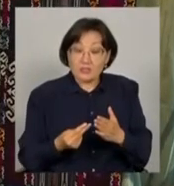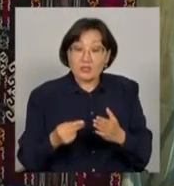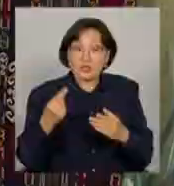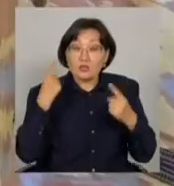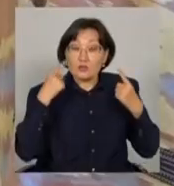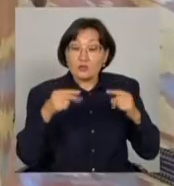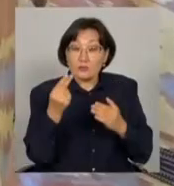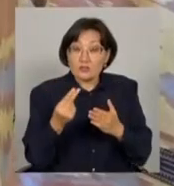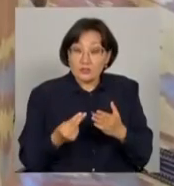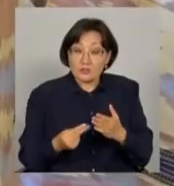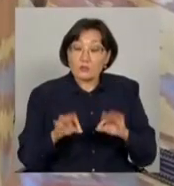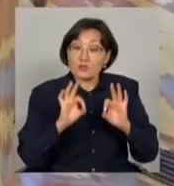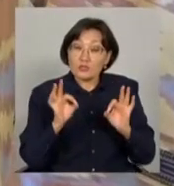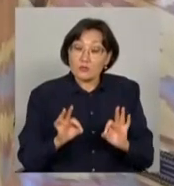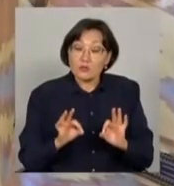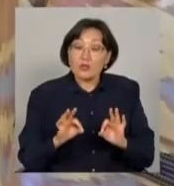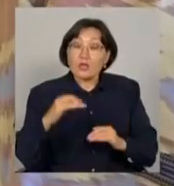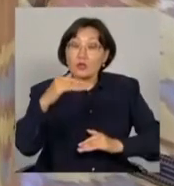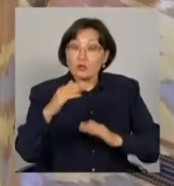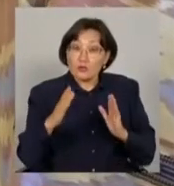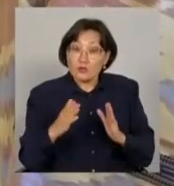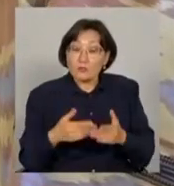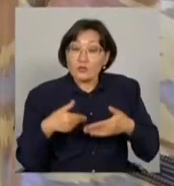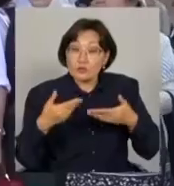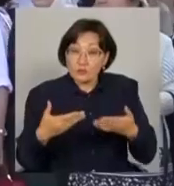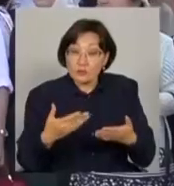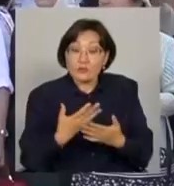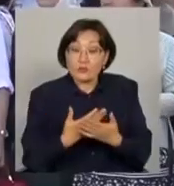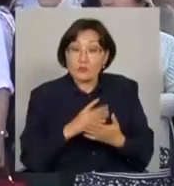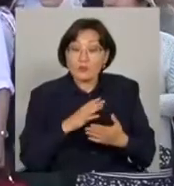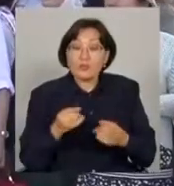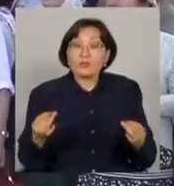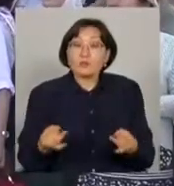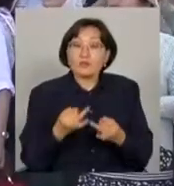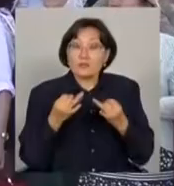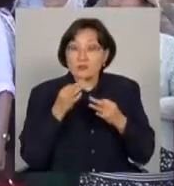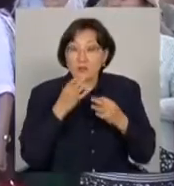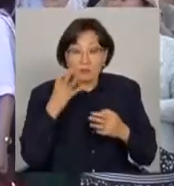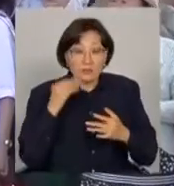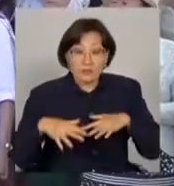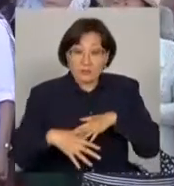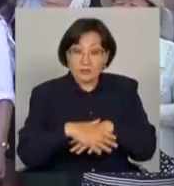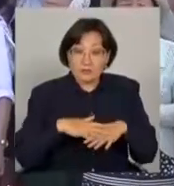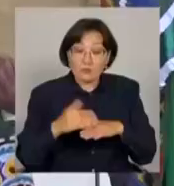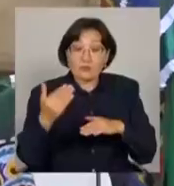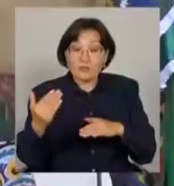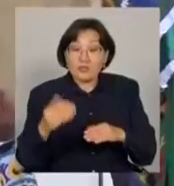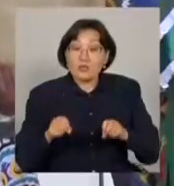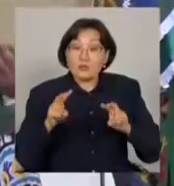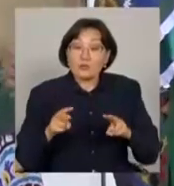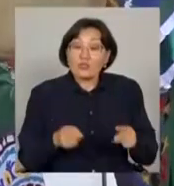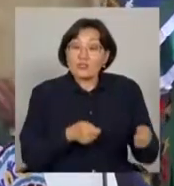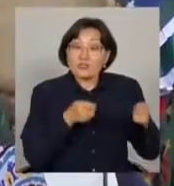шығармалары, көркем сурет өнердің туындылары көпшілік назарына ұсынылды. Қызығушылық танытқан кей алматылықтар тәжік ағайындар арнайы